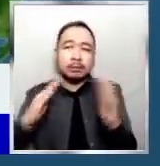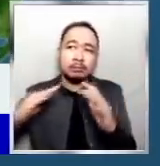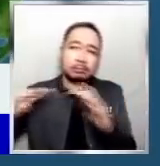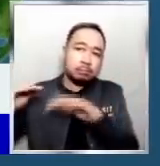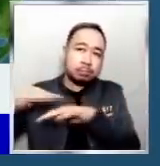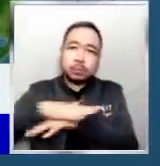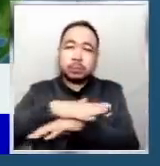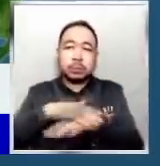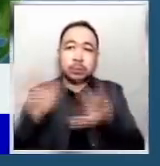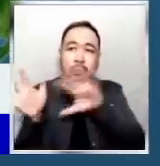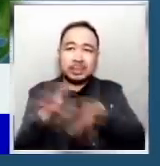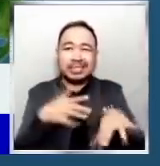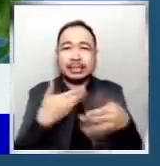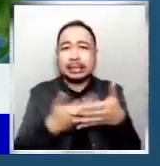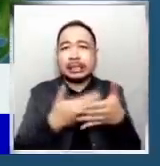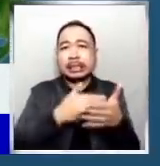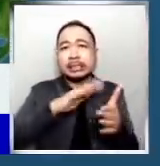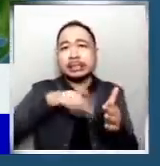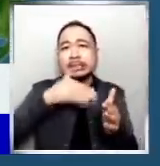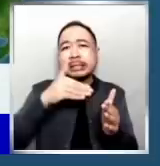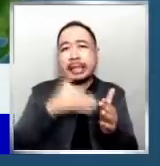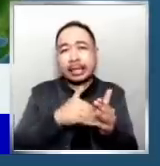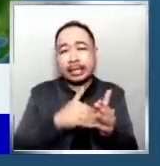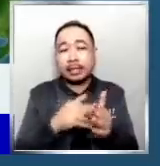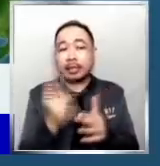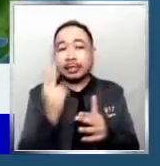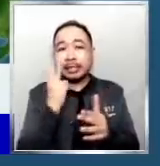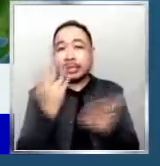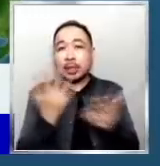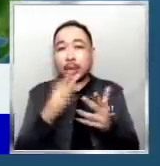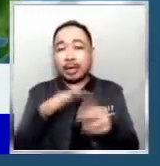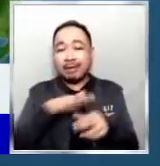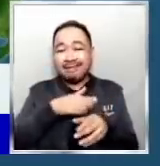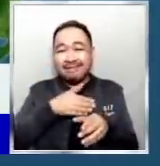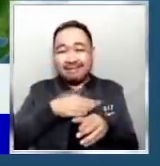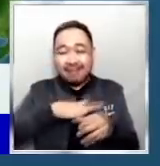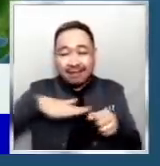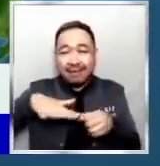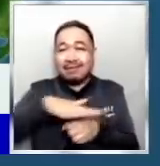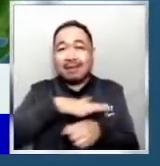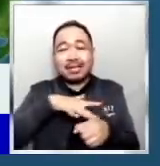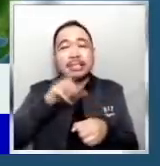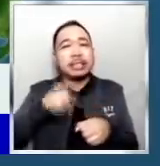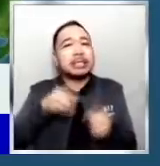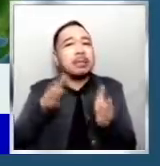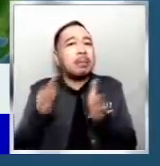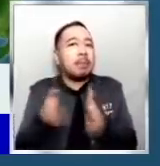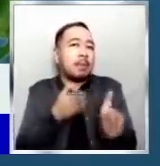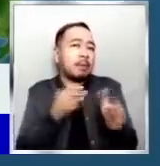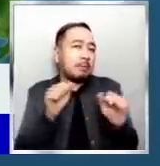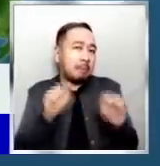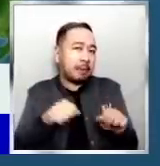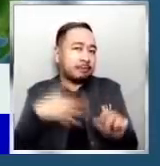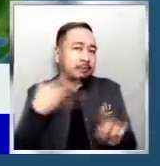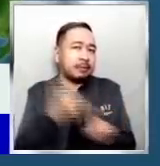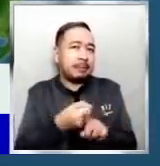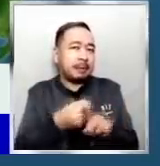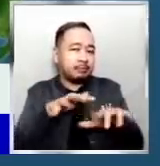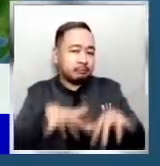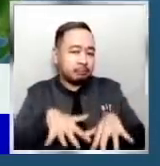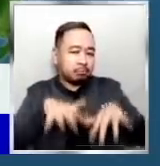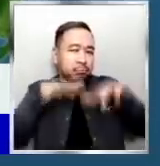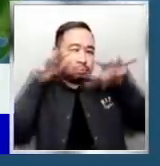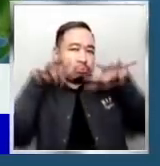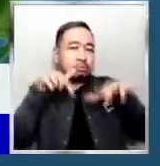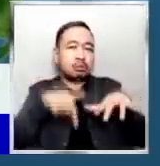gitna. So nakikita natin, itong mga areas na nabanggit natin ay dapat paghandaan ito posibleng epekto nitong